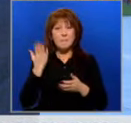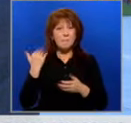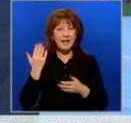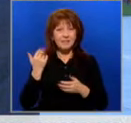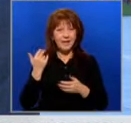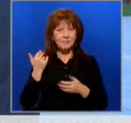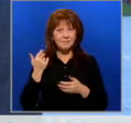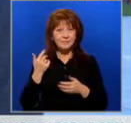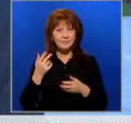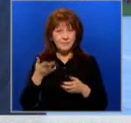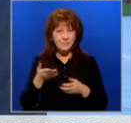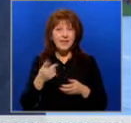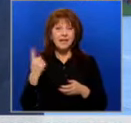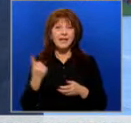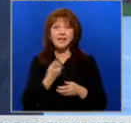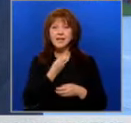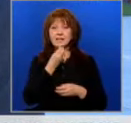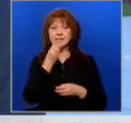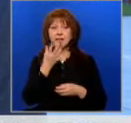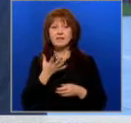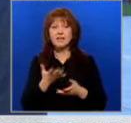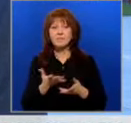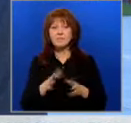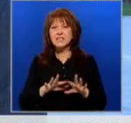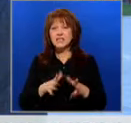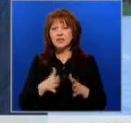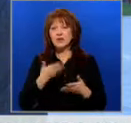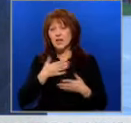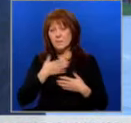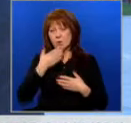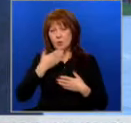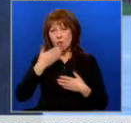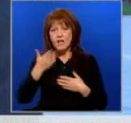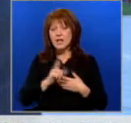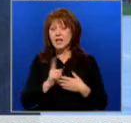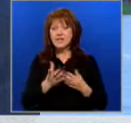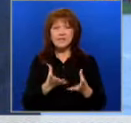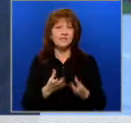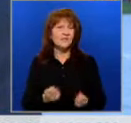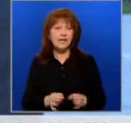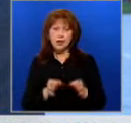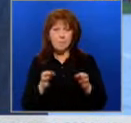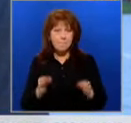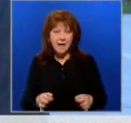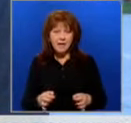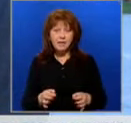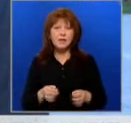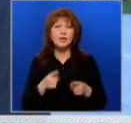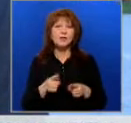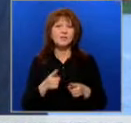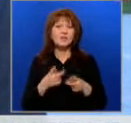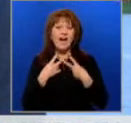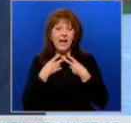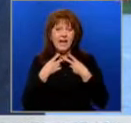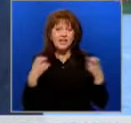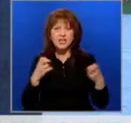такова аварийно състояние. Редица предхождащи инциденти, доклади, не са вземани съответните мерки. Тоест, това е един